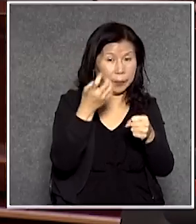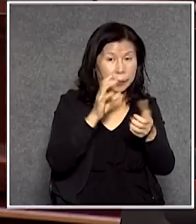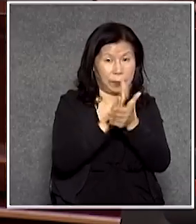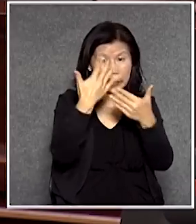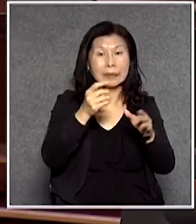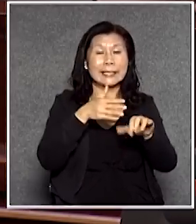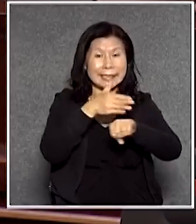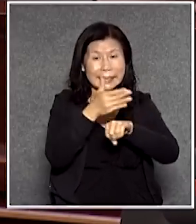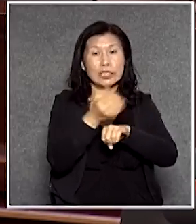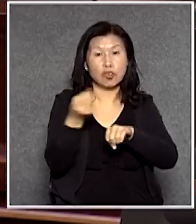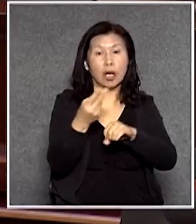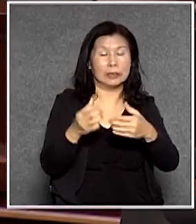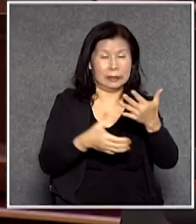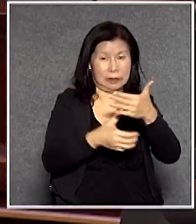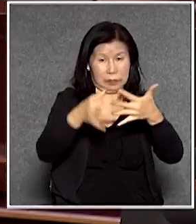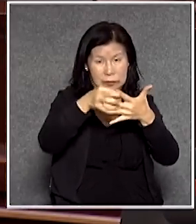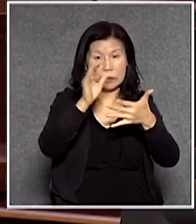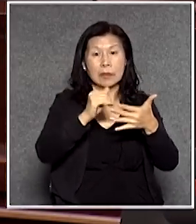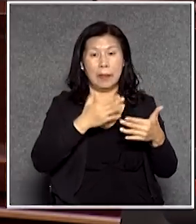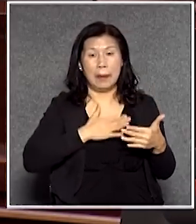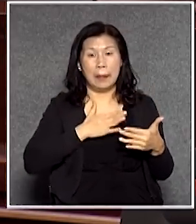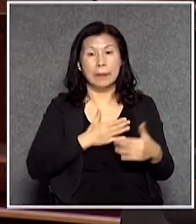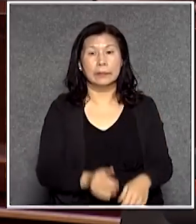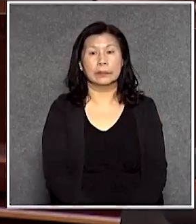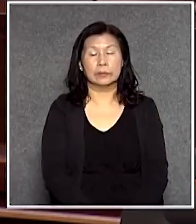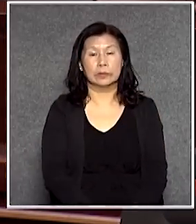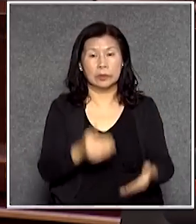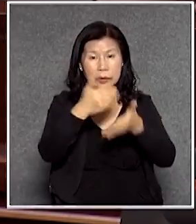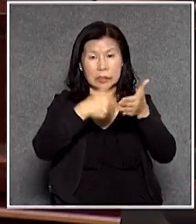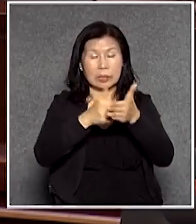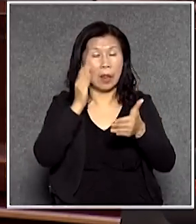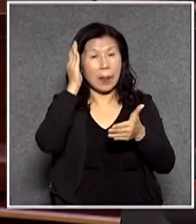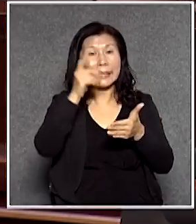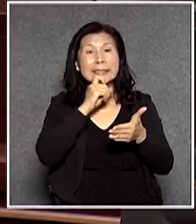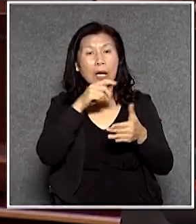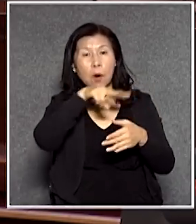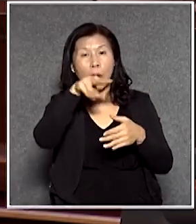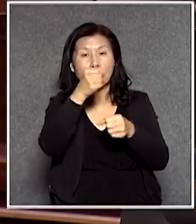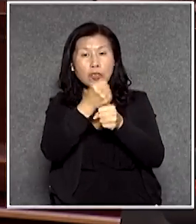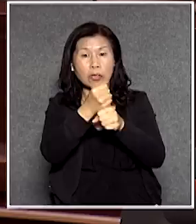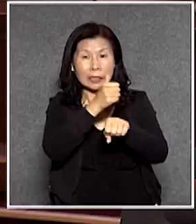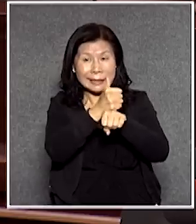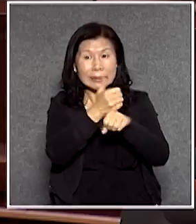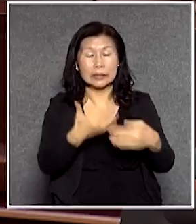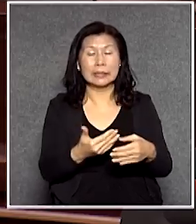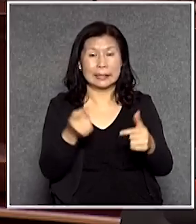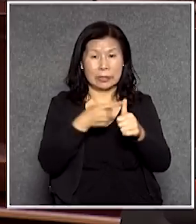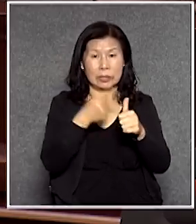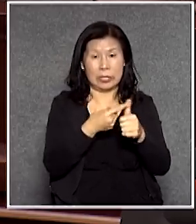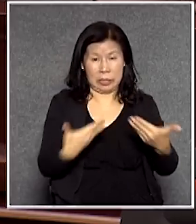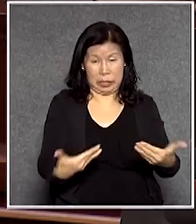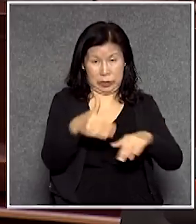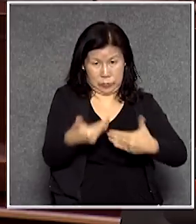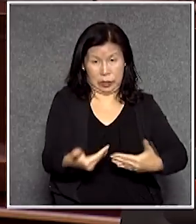現。如果要擔心減少未來的就業機會，我就建議政府不如先做好目前